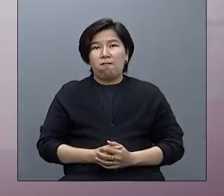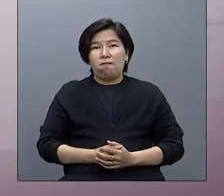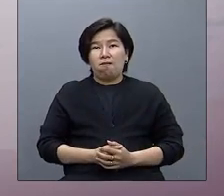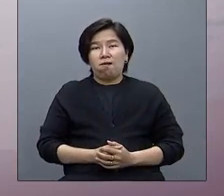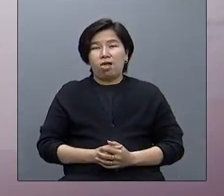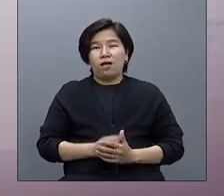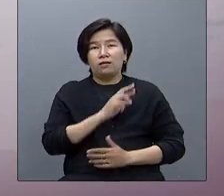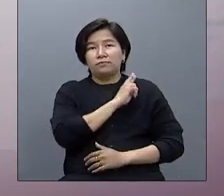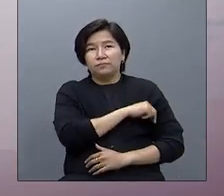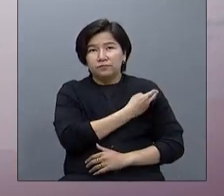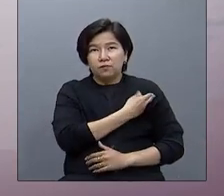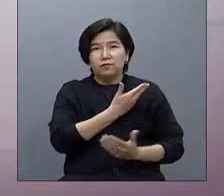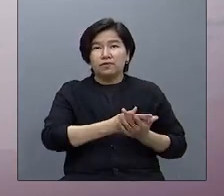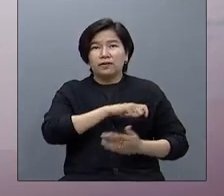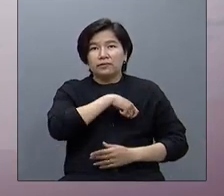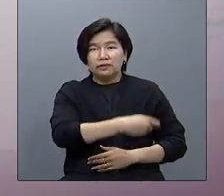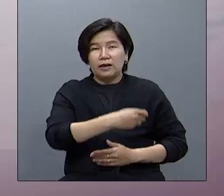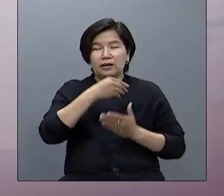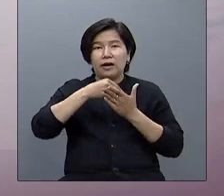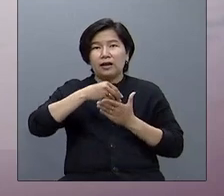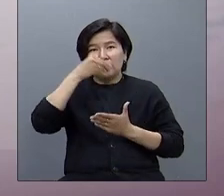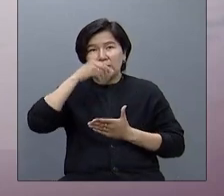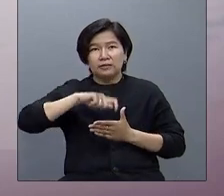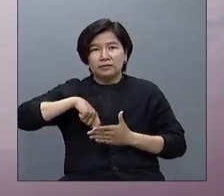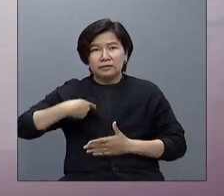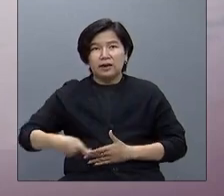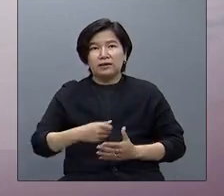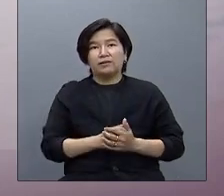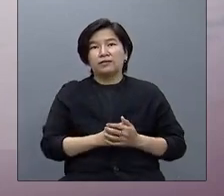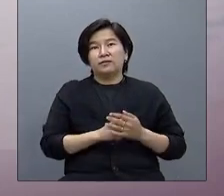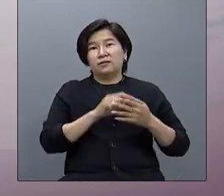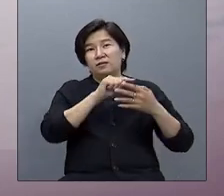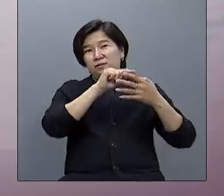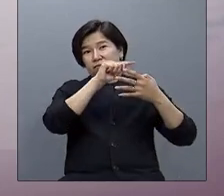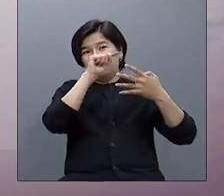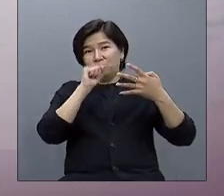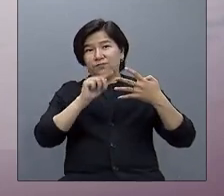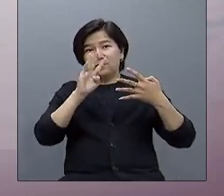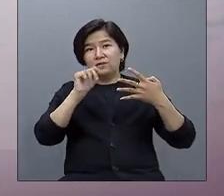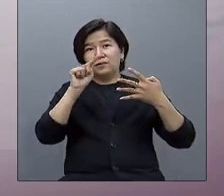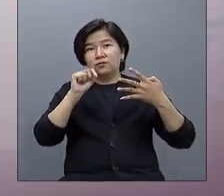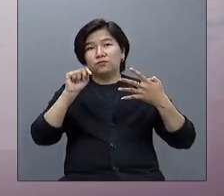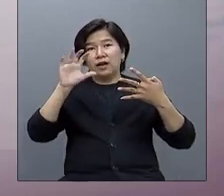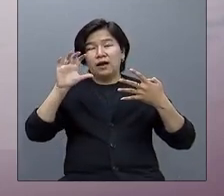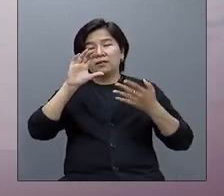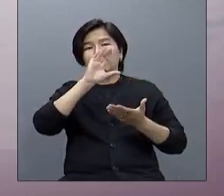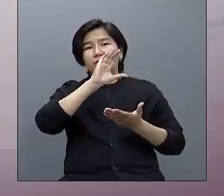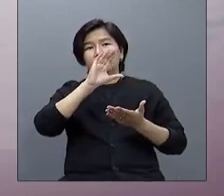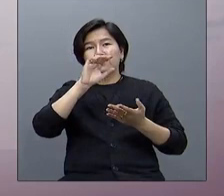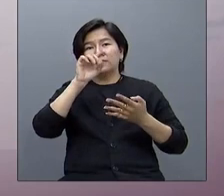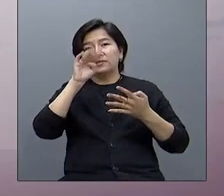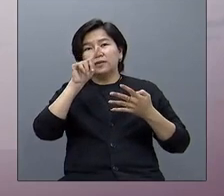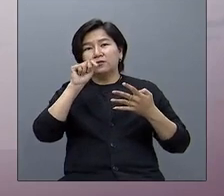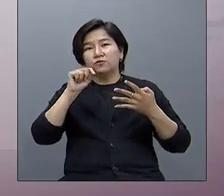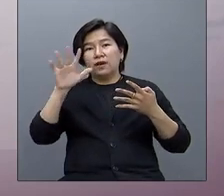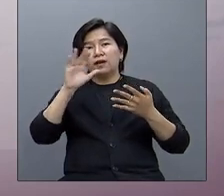ารักษาพยาบาลแล้วก็ค่าเล่าเรียนนะคะตามมาด้วยร้อยละ 41.5 ค่ะนำไปลงทุนในการประกอบอาชีพมีเพียงร้อย